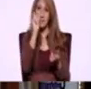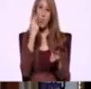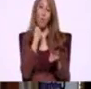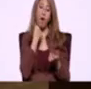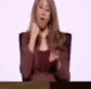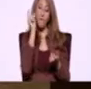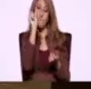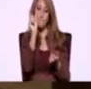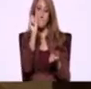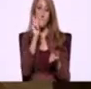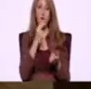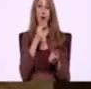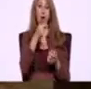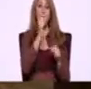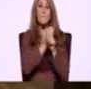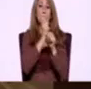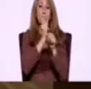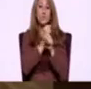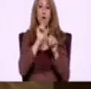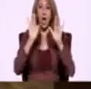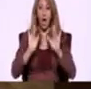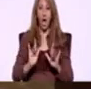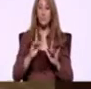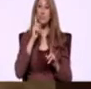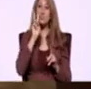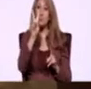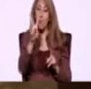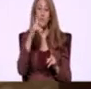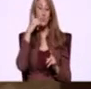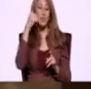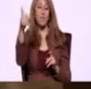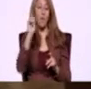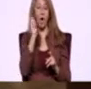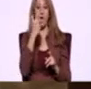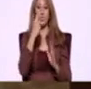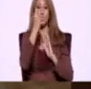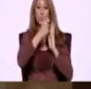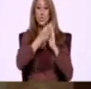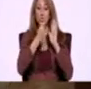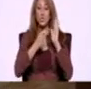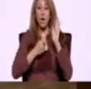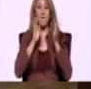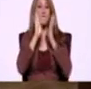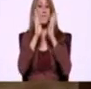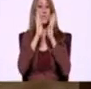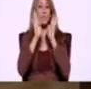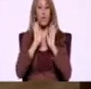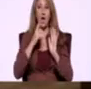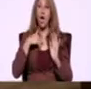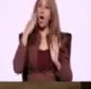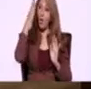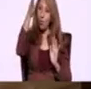تليفونك. عندنا ناس قاعدين بس للصفحة، يكلموهم يسمعوا شكاويهم. اللي عايزنا نروح له هنروح